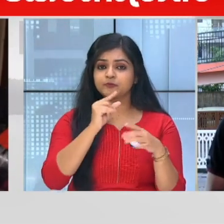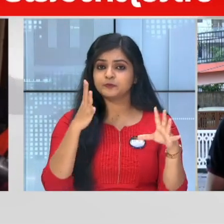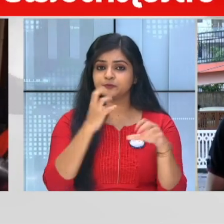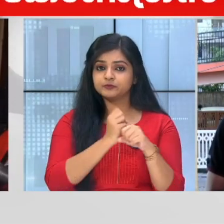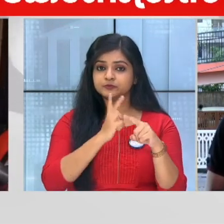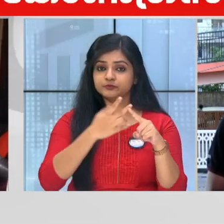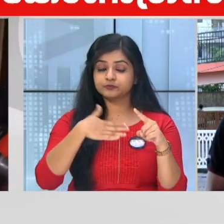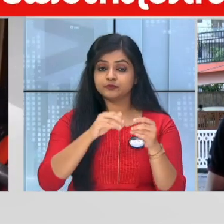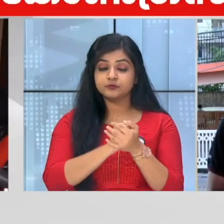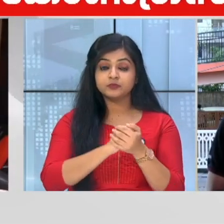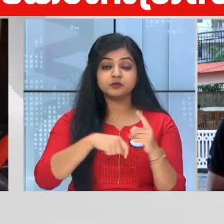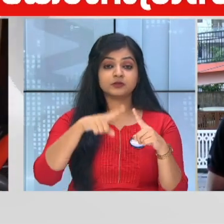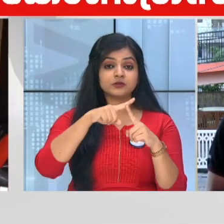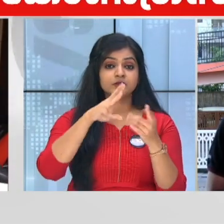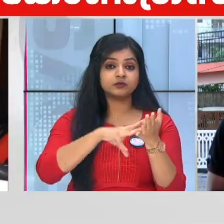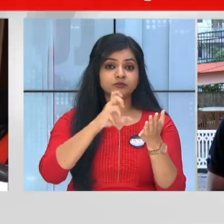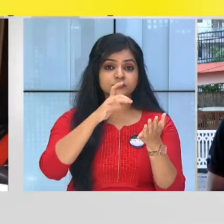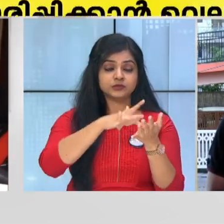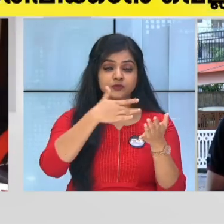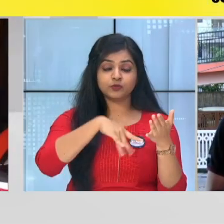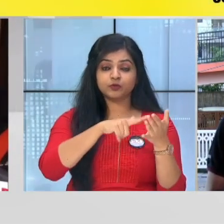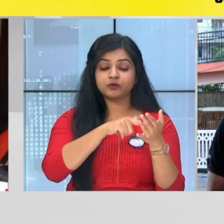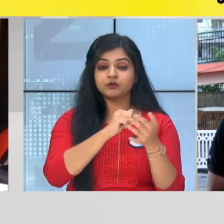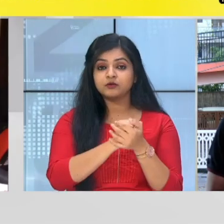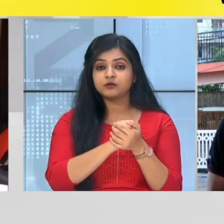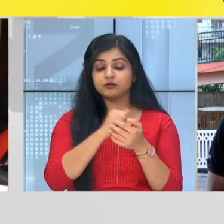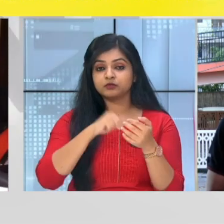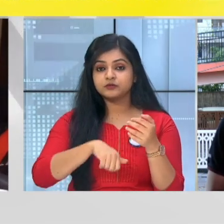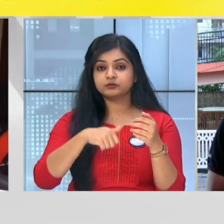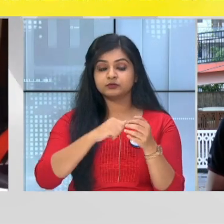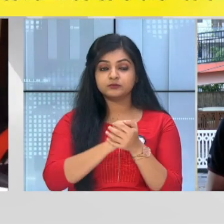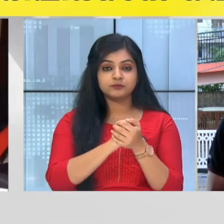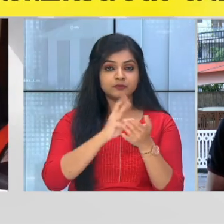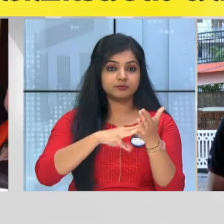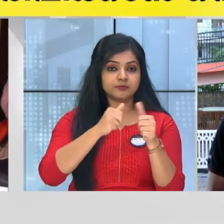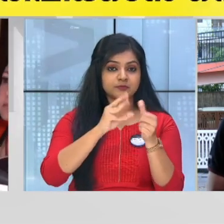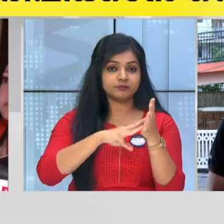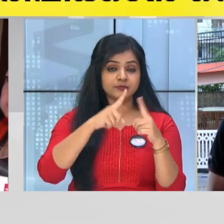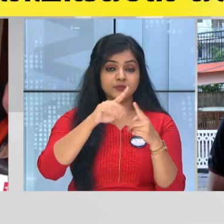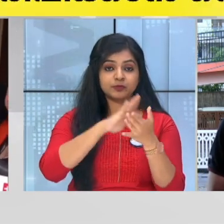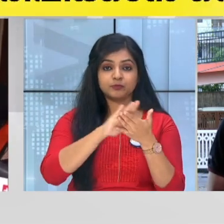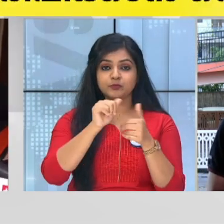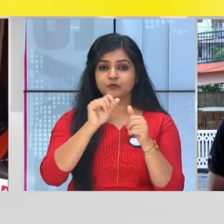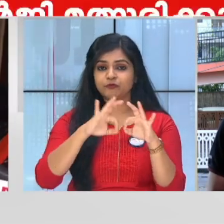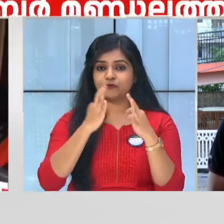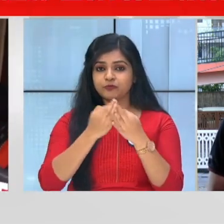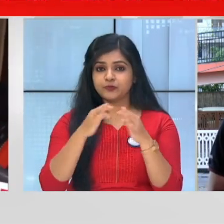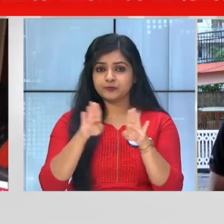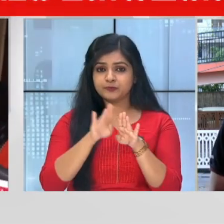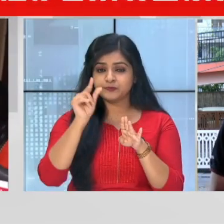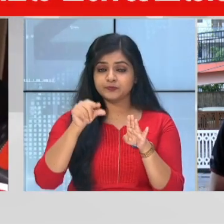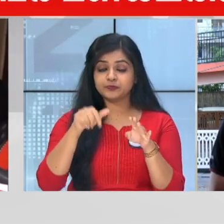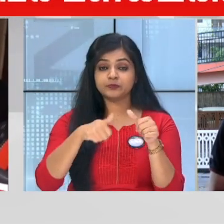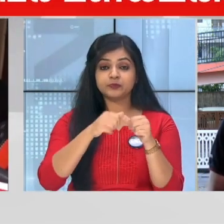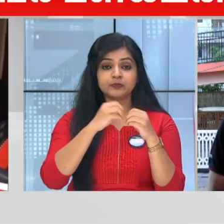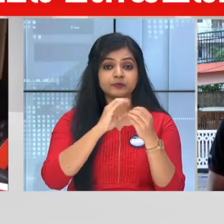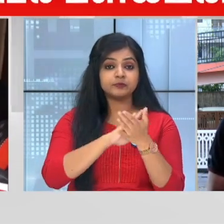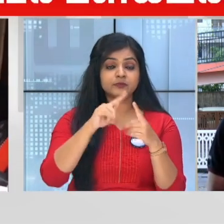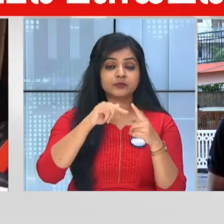ബാനർജിയുടെ അനന്തരവനായ അഭിഷേക് ബാനർജി മത്സരിക്കുന്നത്. ഈ അഭിഷേക് ബാനർജിക്കെതിരെ പ്രതിപക്ഷ നേതാവ് സുവേന്ദു